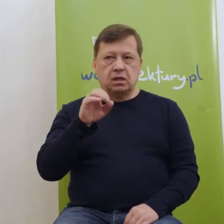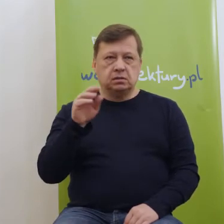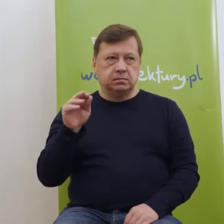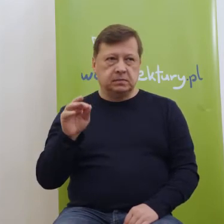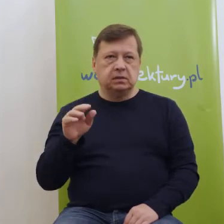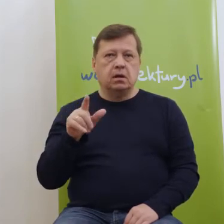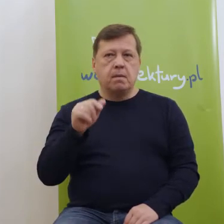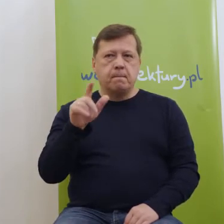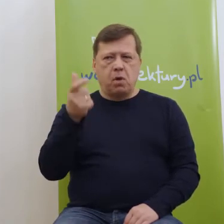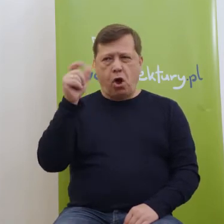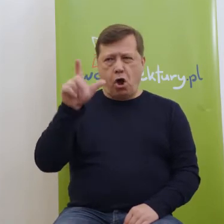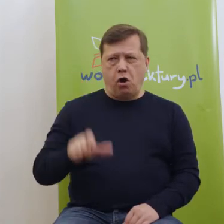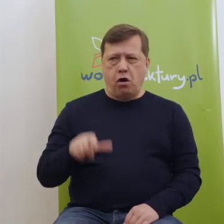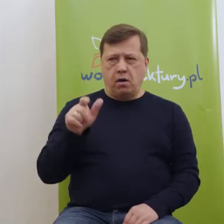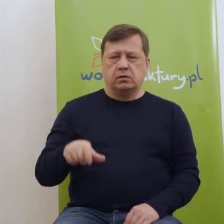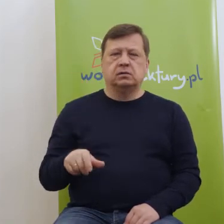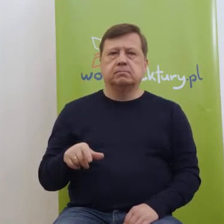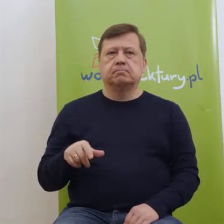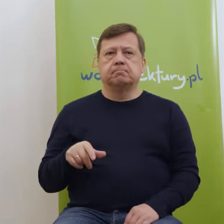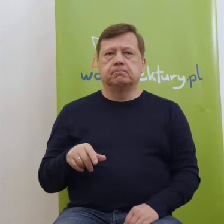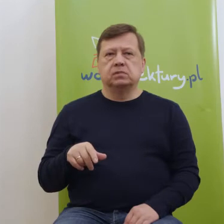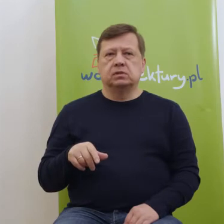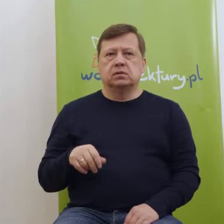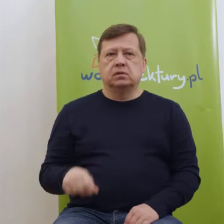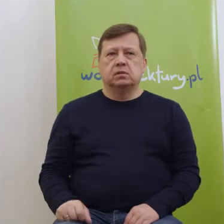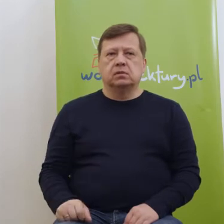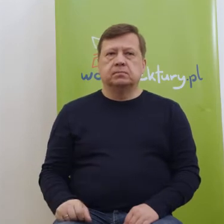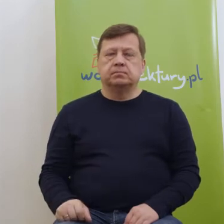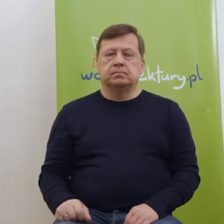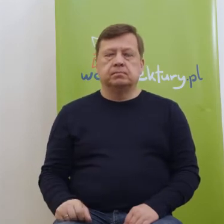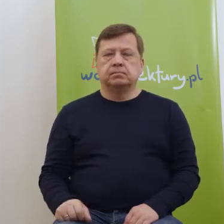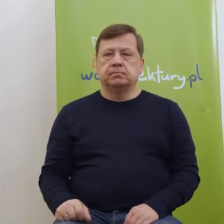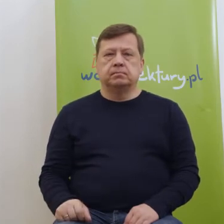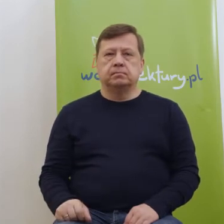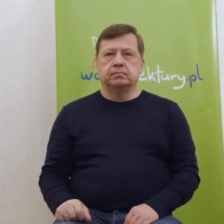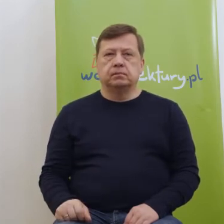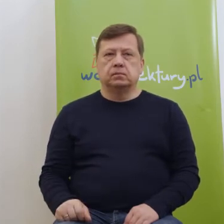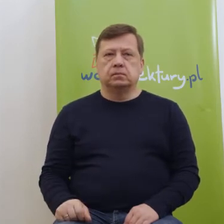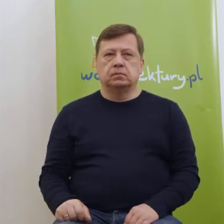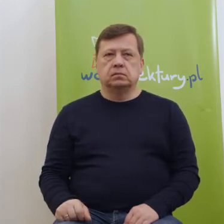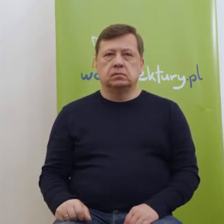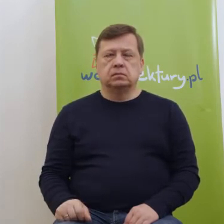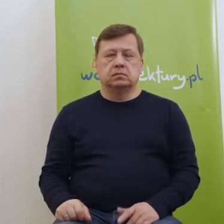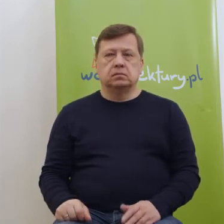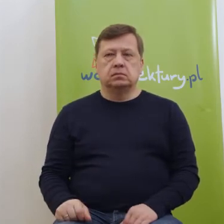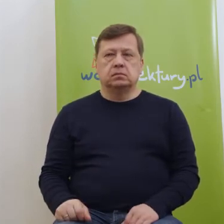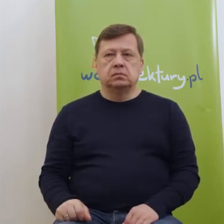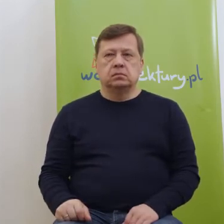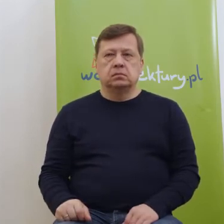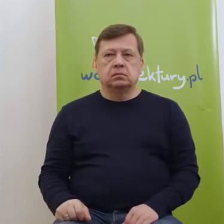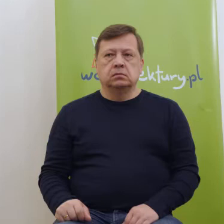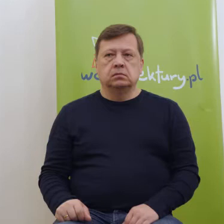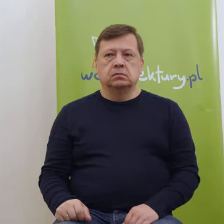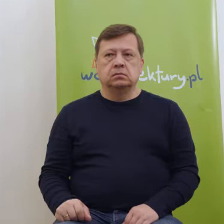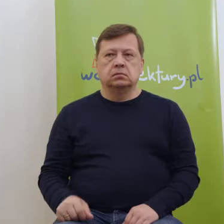jeszcze lepsza postać, która dałaby ciekawe, przy której można by się zastanawiać na temat